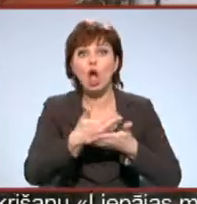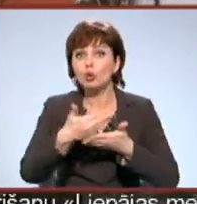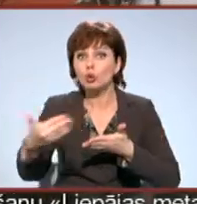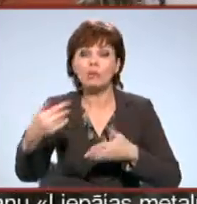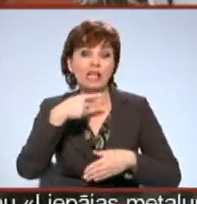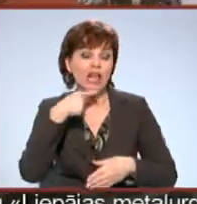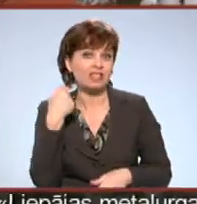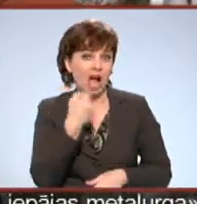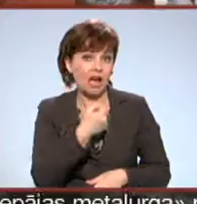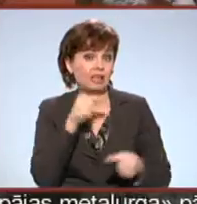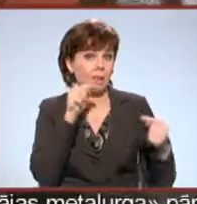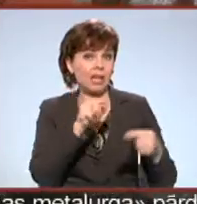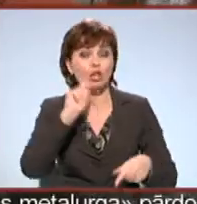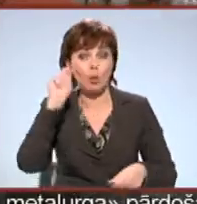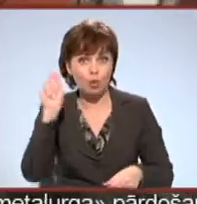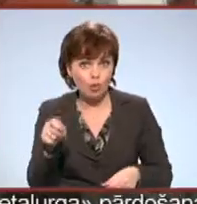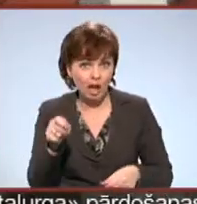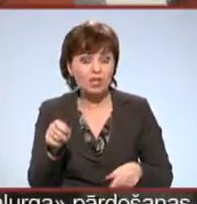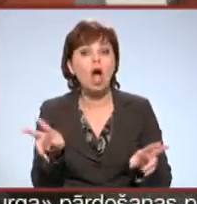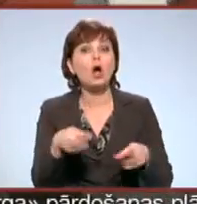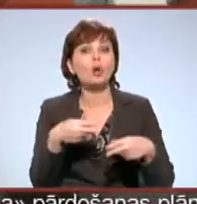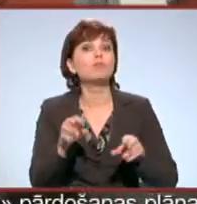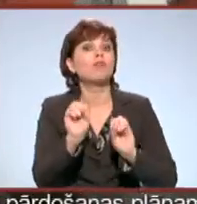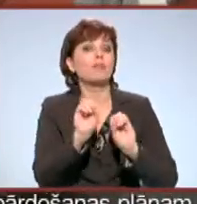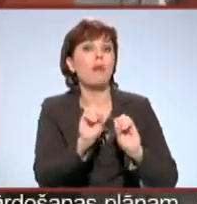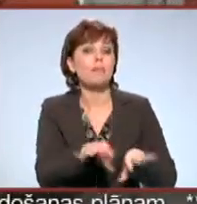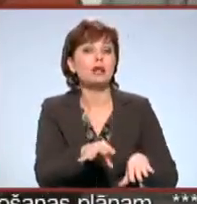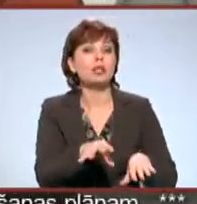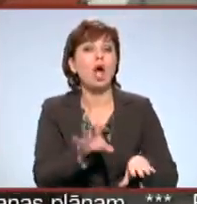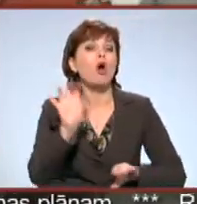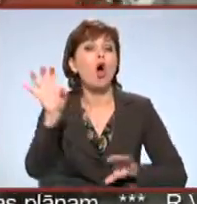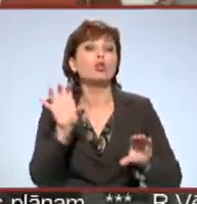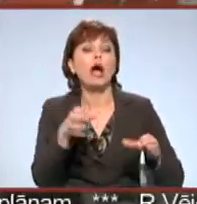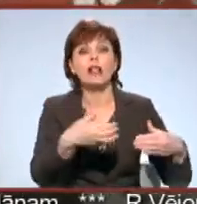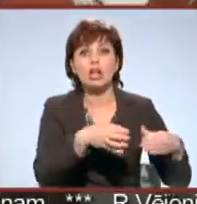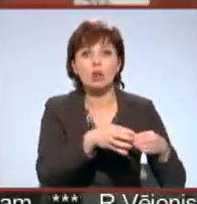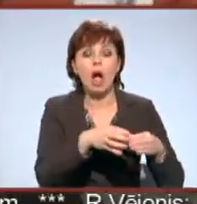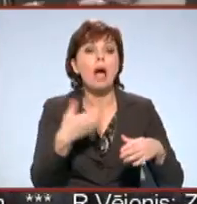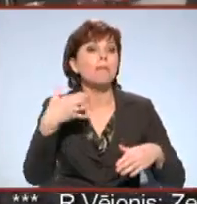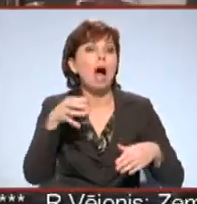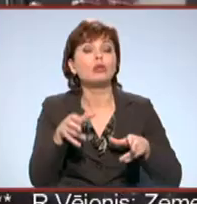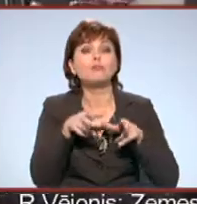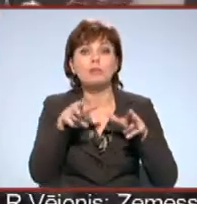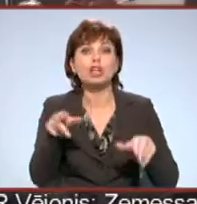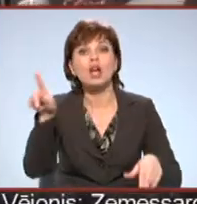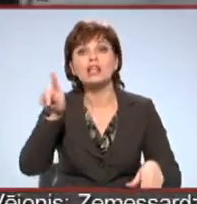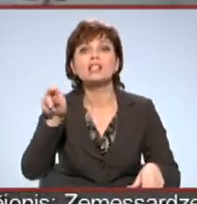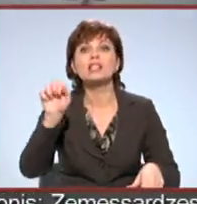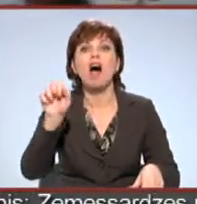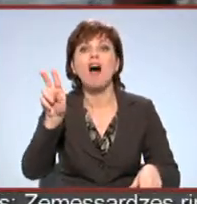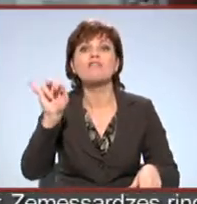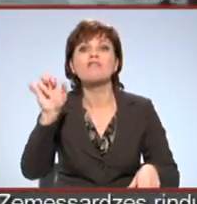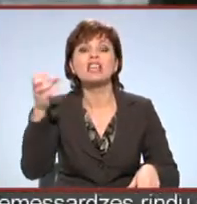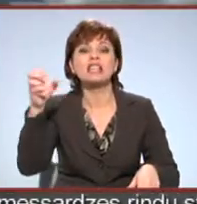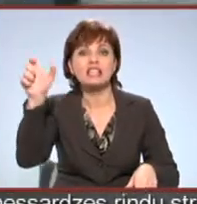Krievijas agresijai Ukrainā, klubs varētu pamest kontinentālo hokeja līgu. Savukārt kluba padomes priekšsēdētājs Juris Savickis vēlāk uzsvēra,